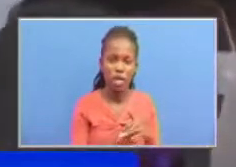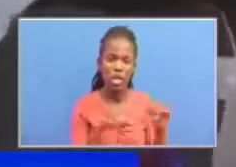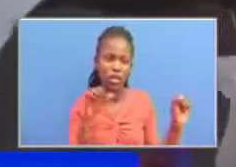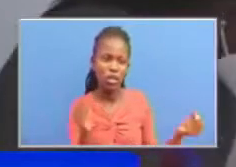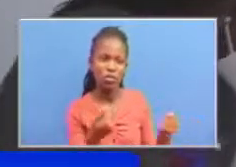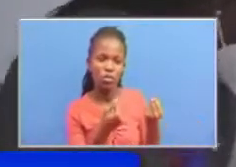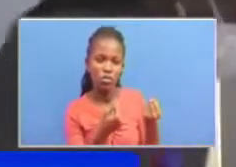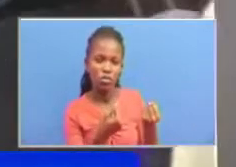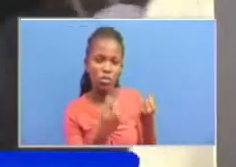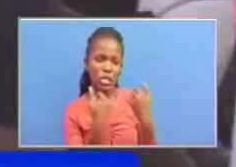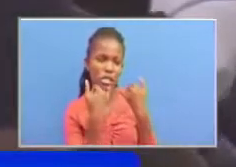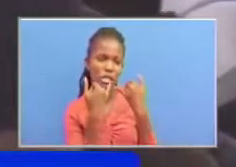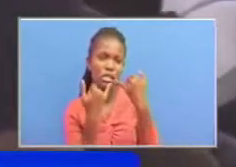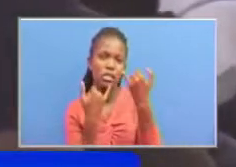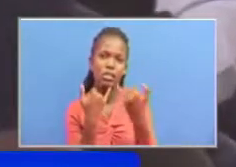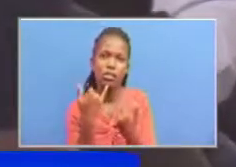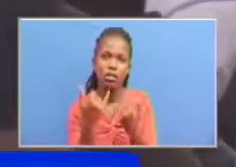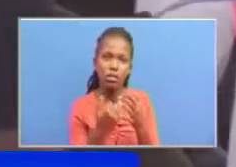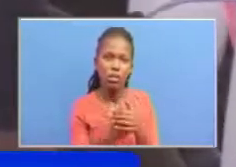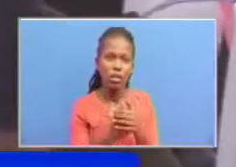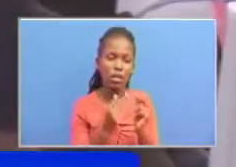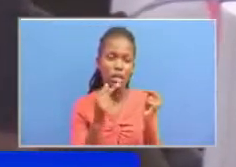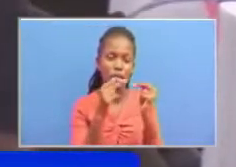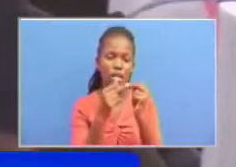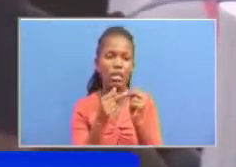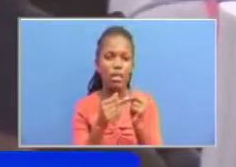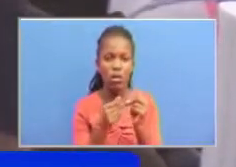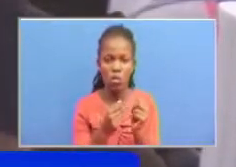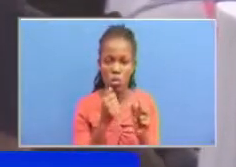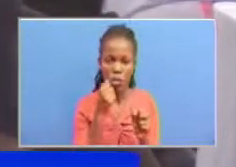wa Mauvoo mitandao ni tawia wa kila mundu wa Kenya.